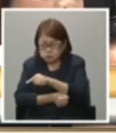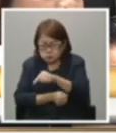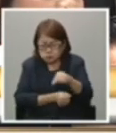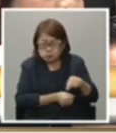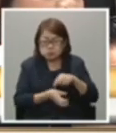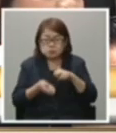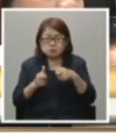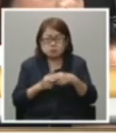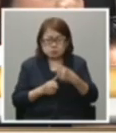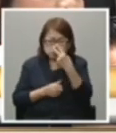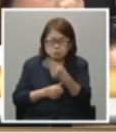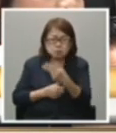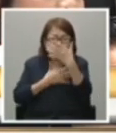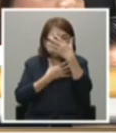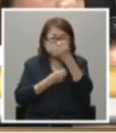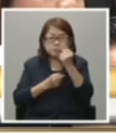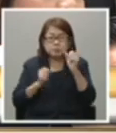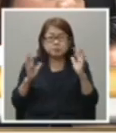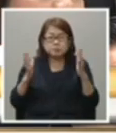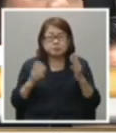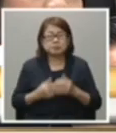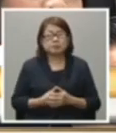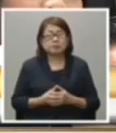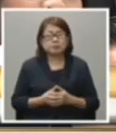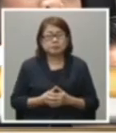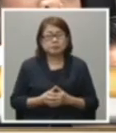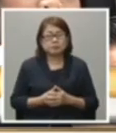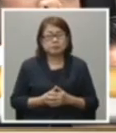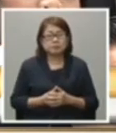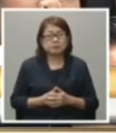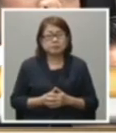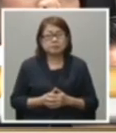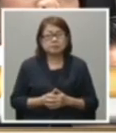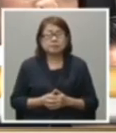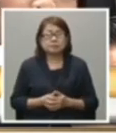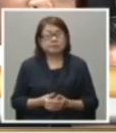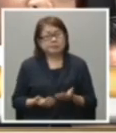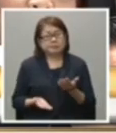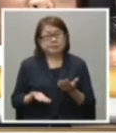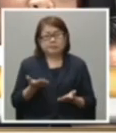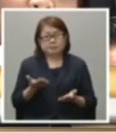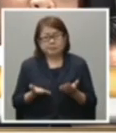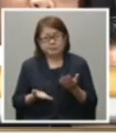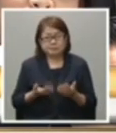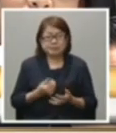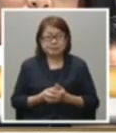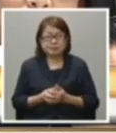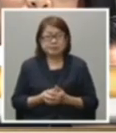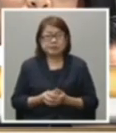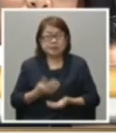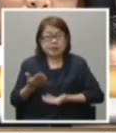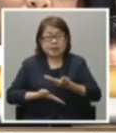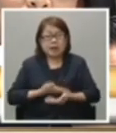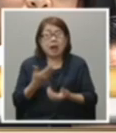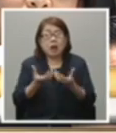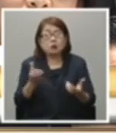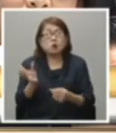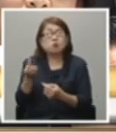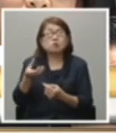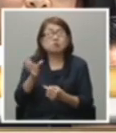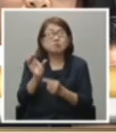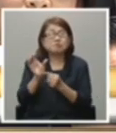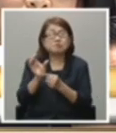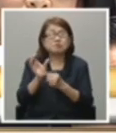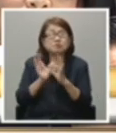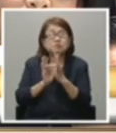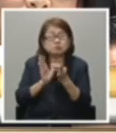นี้ไม่ว่าจะเป็นคนขายออนไลน์กลุ่มการท่องเ